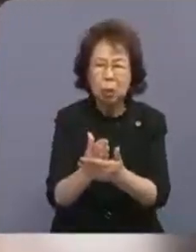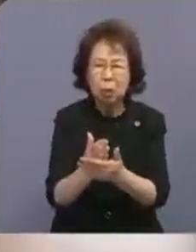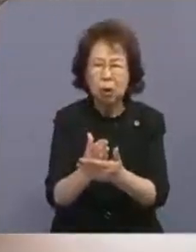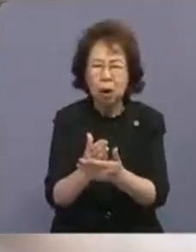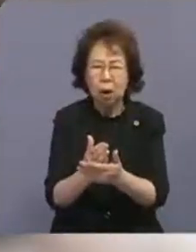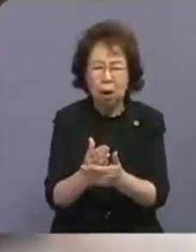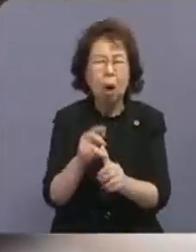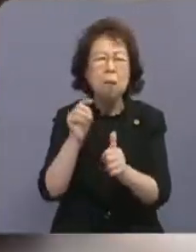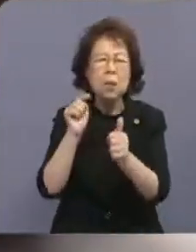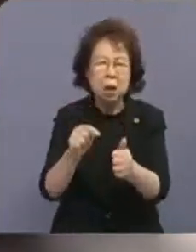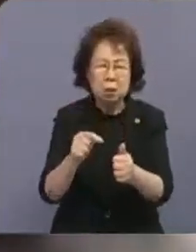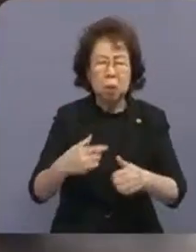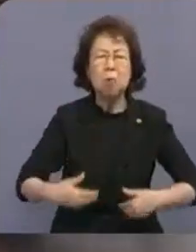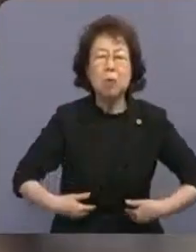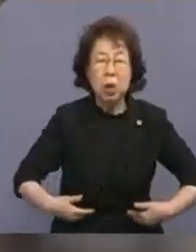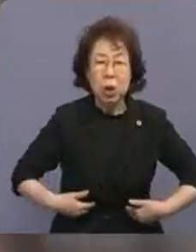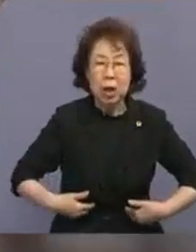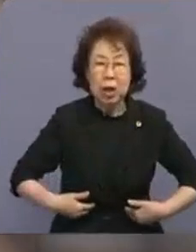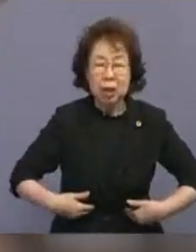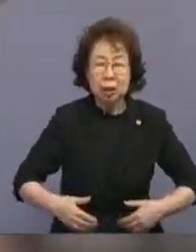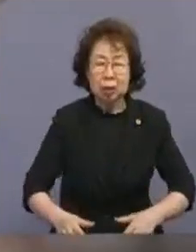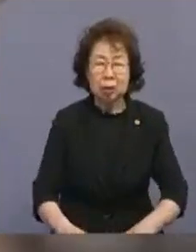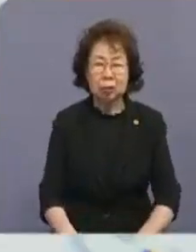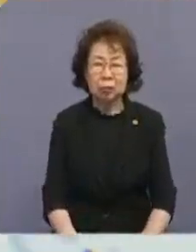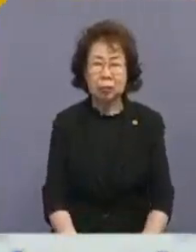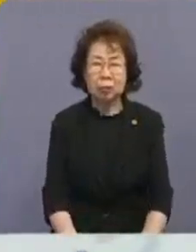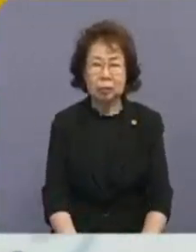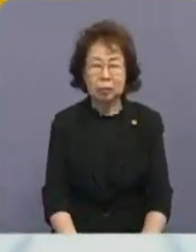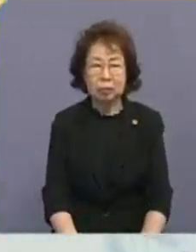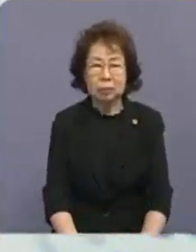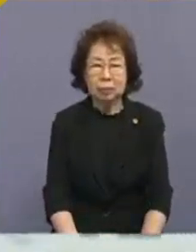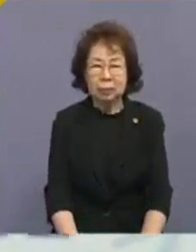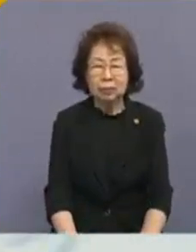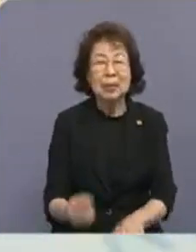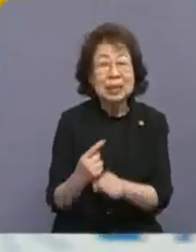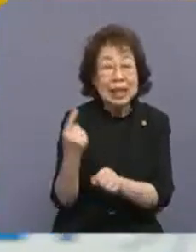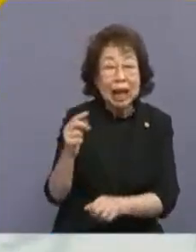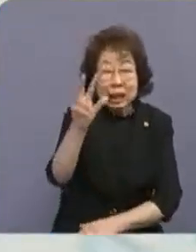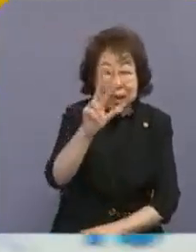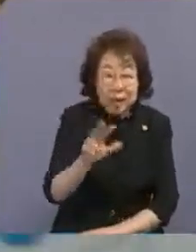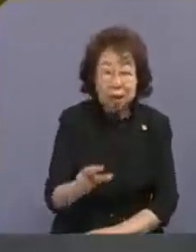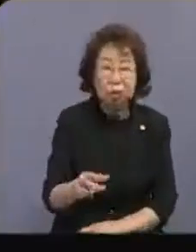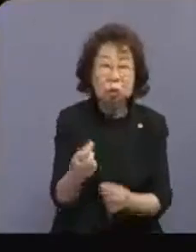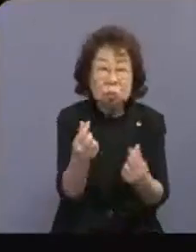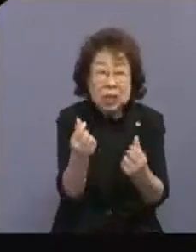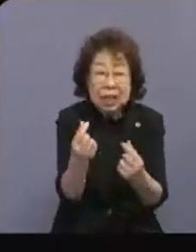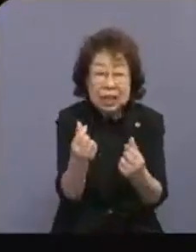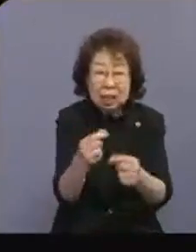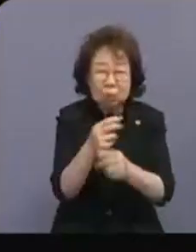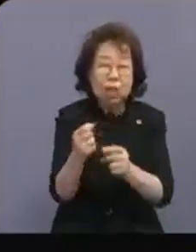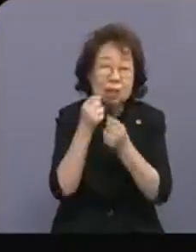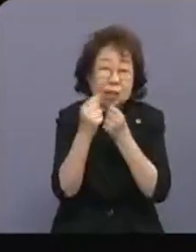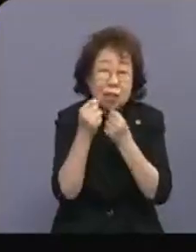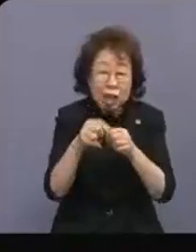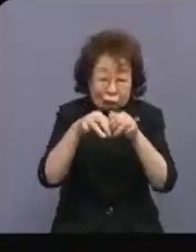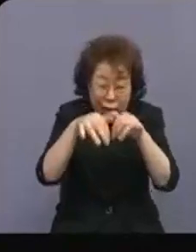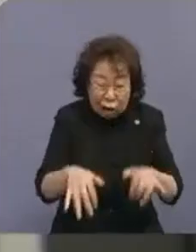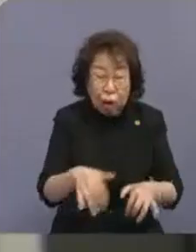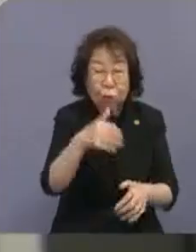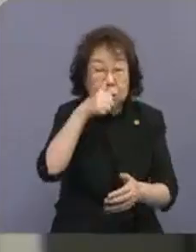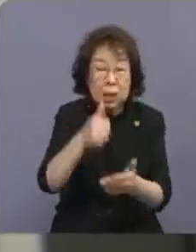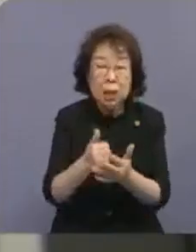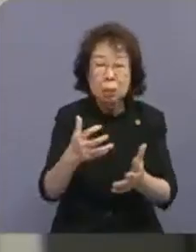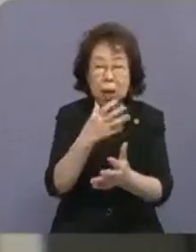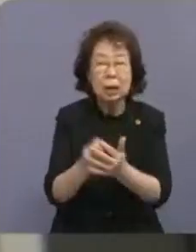저지르지 않도록 경고를 할 필요가 있다 지난해 전국적으로 유사 수신과 불법 다단계 범죄를